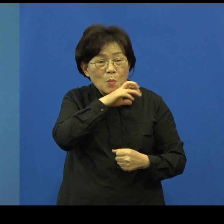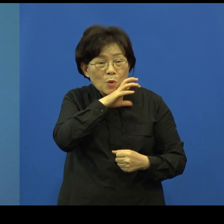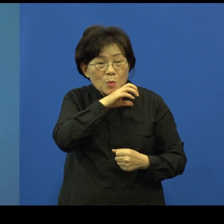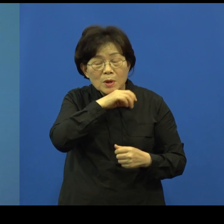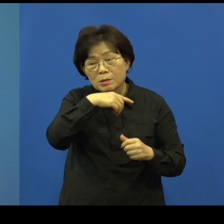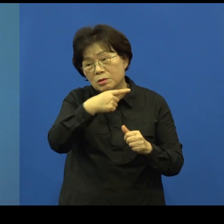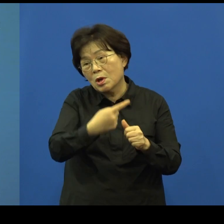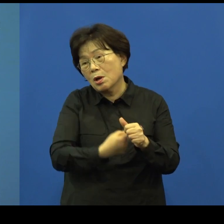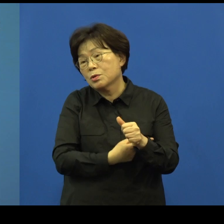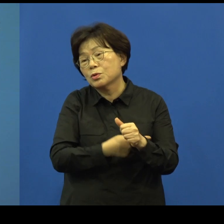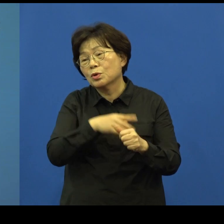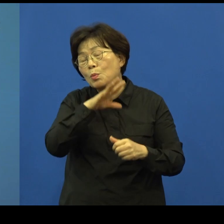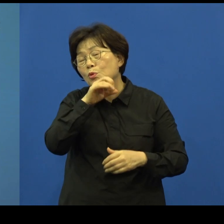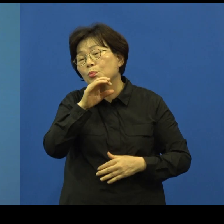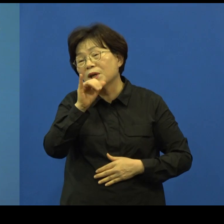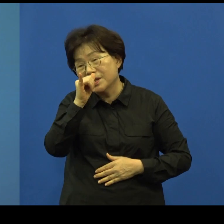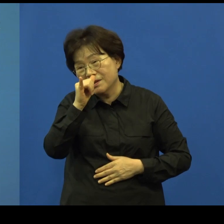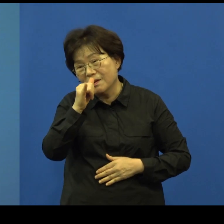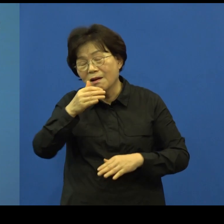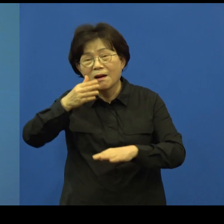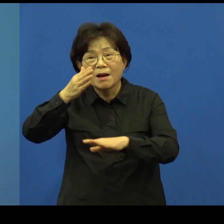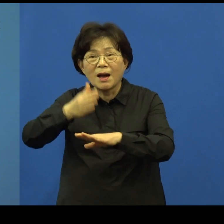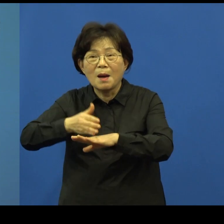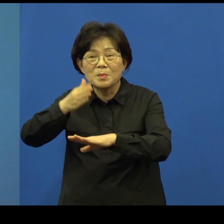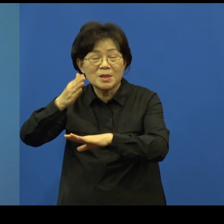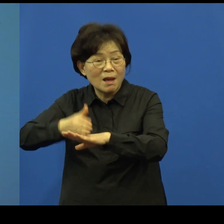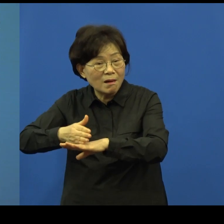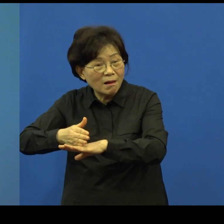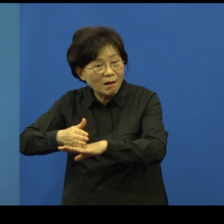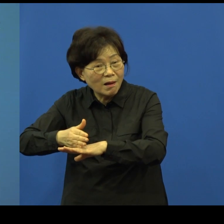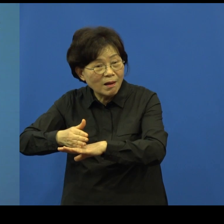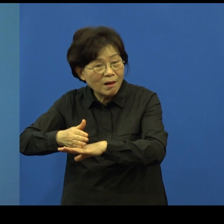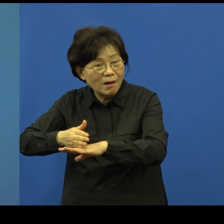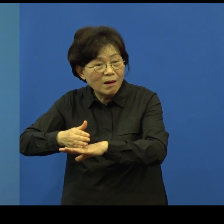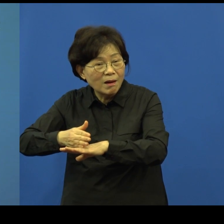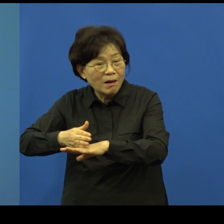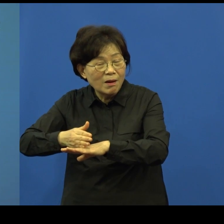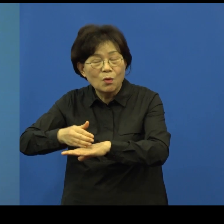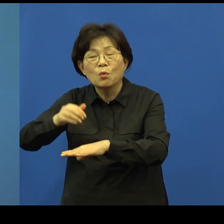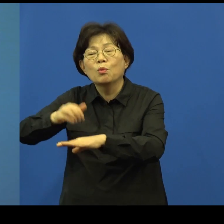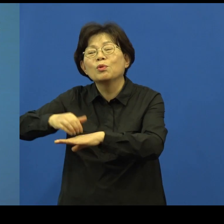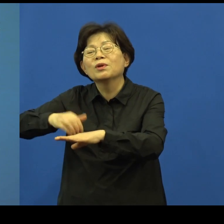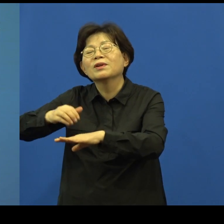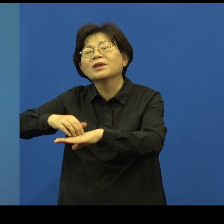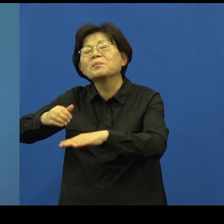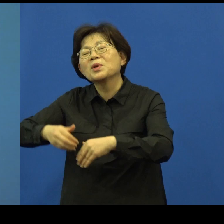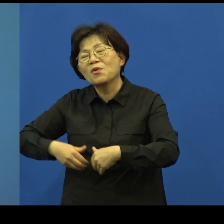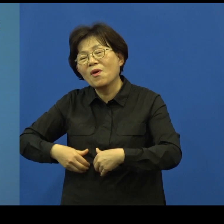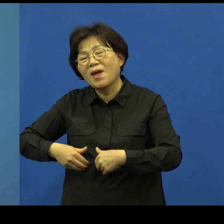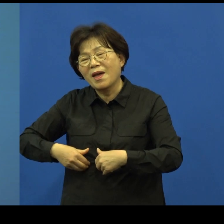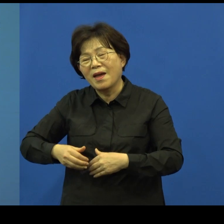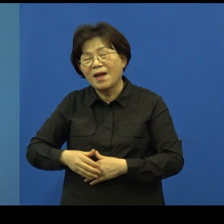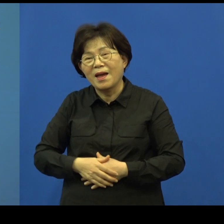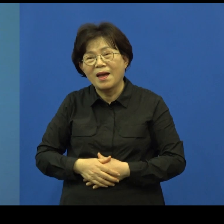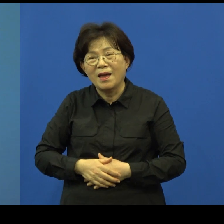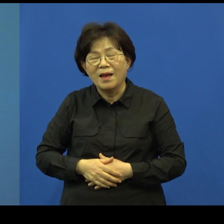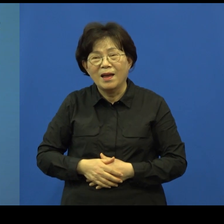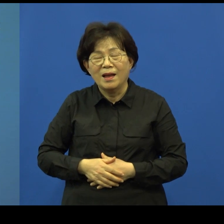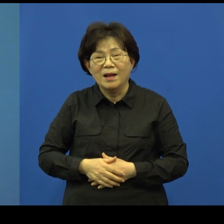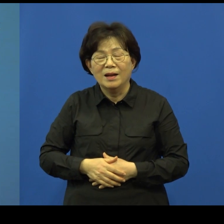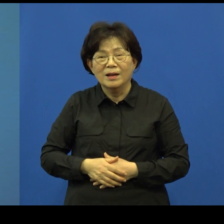나와요. 그런데 감사는 쉽지가 않아요. 훈련을 해야 돼요. 그죠?